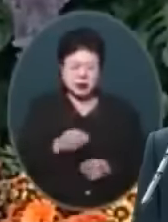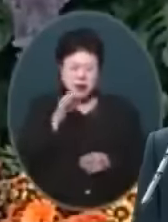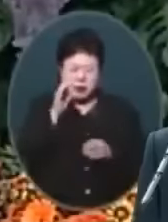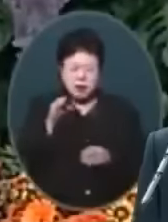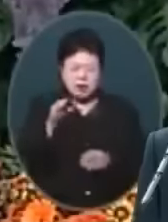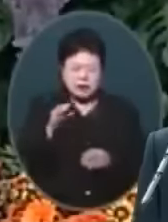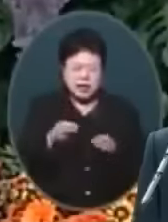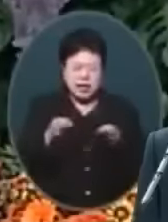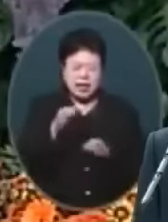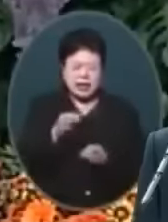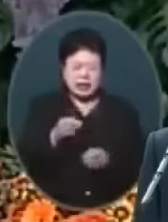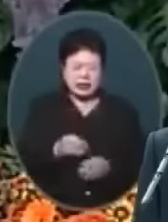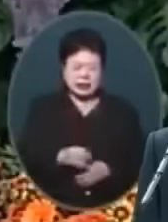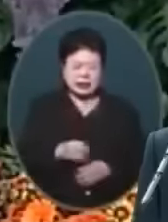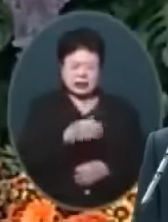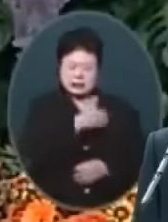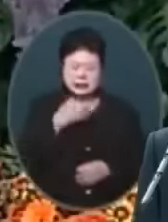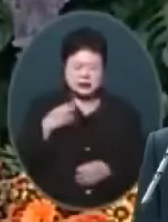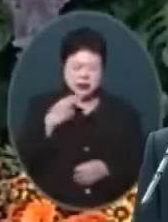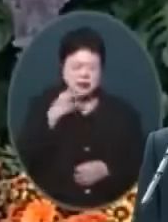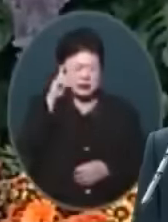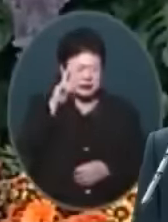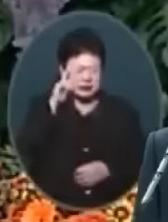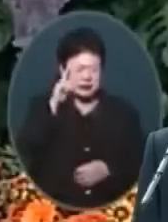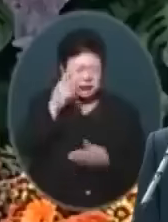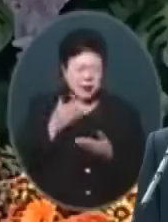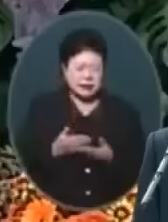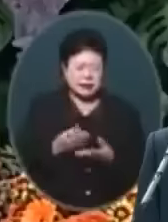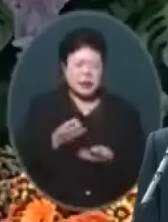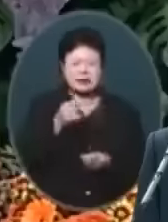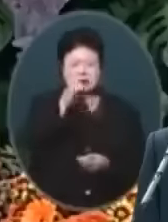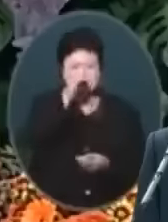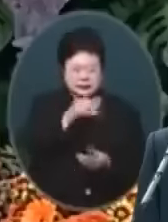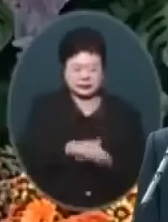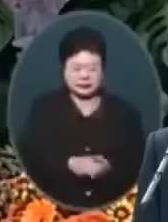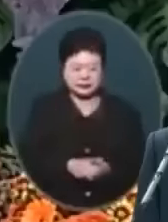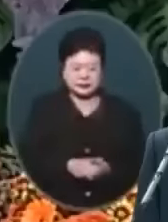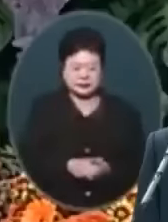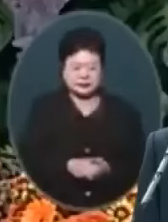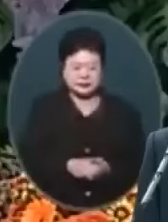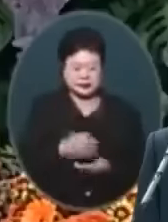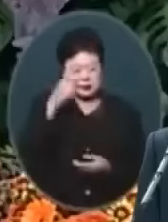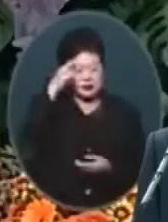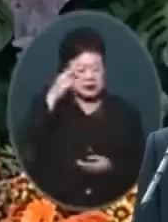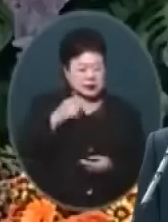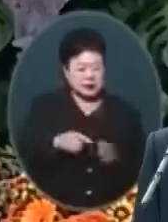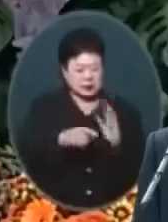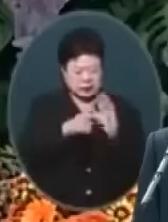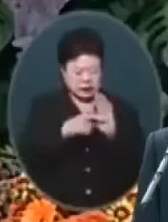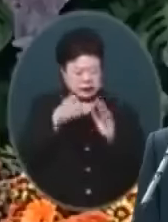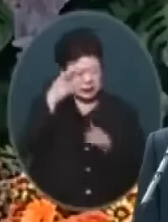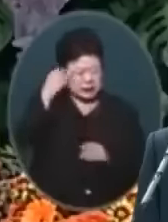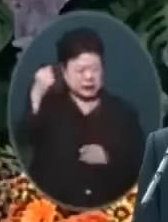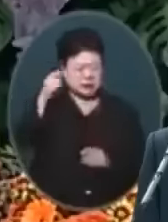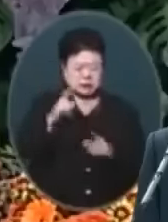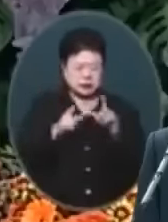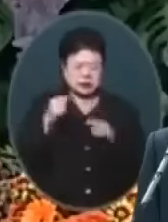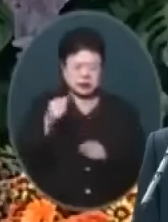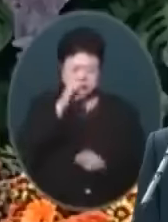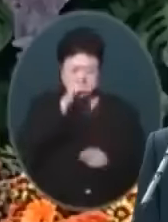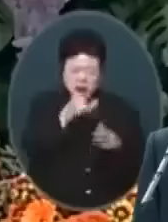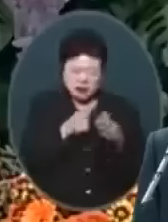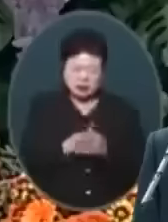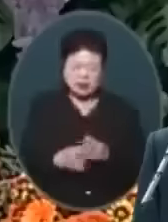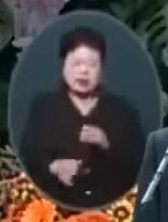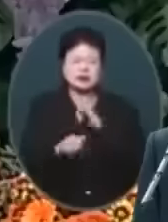대한 열등감 때문에 스트레스를 받고 사는데 이런 부적절한 자외상을